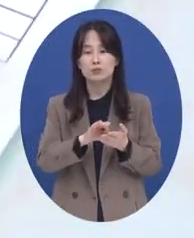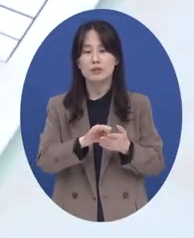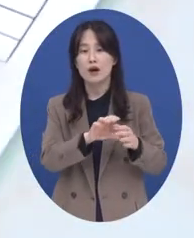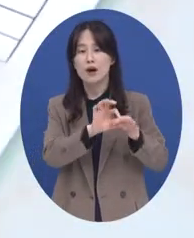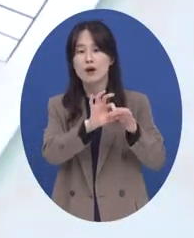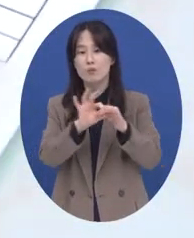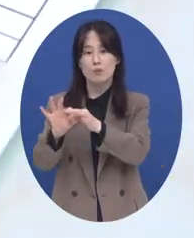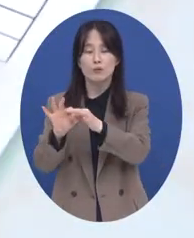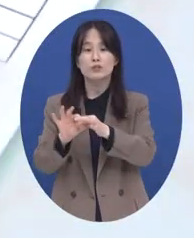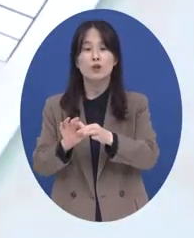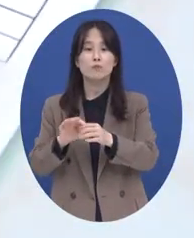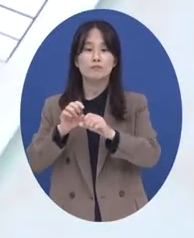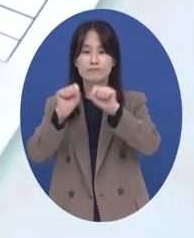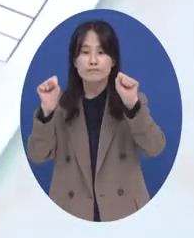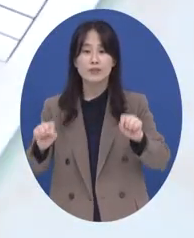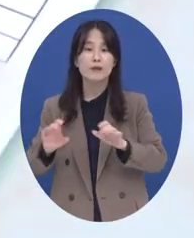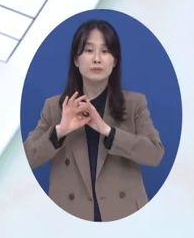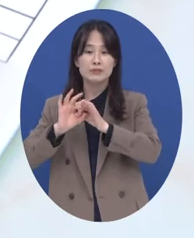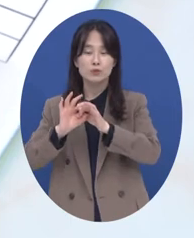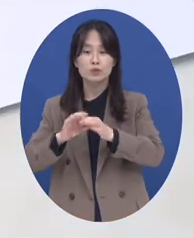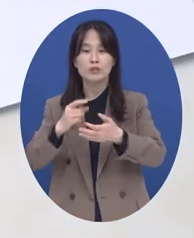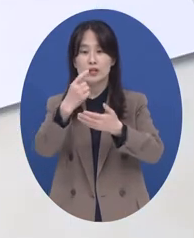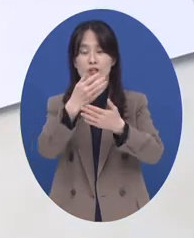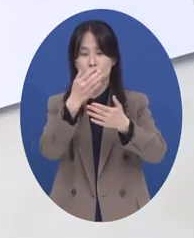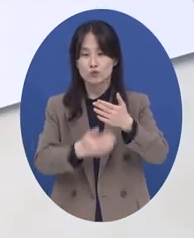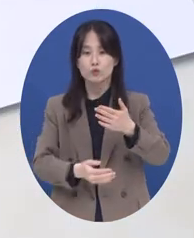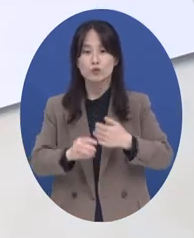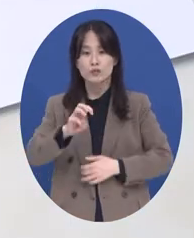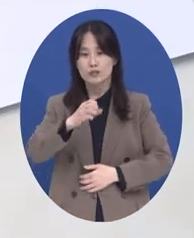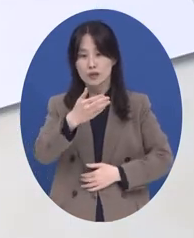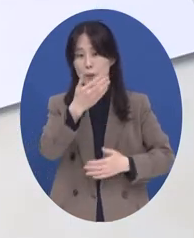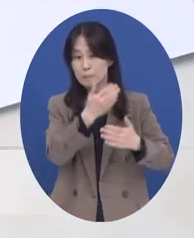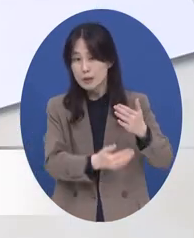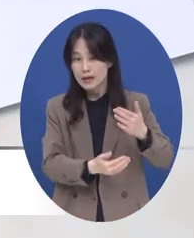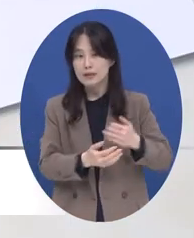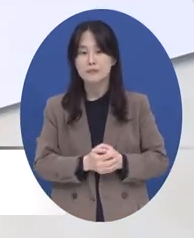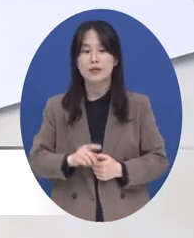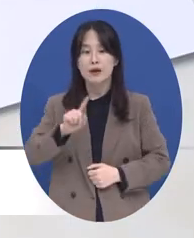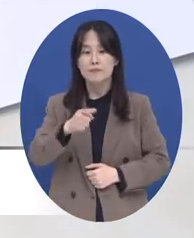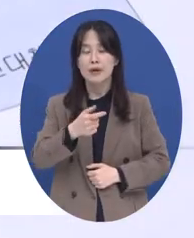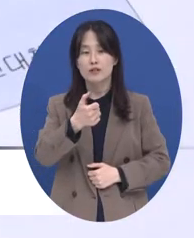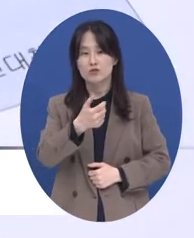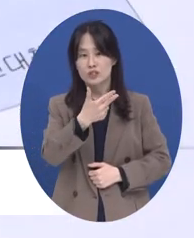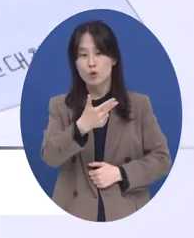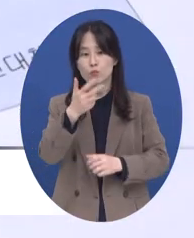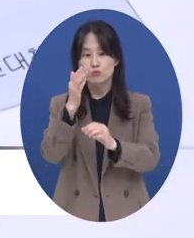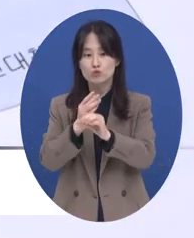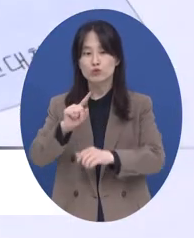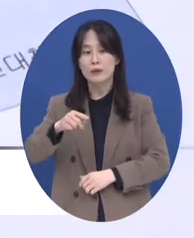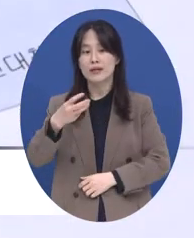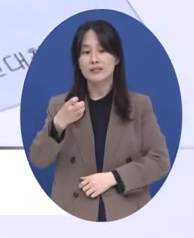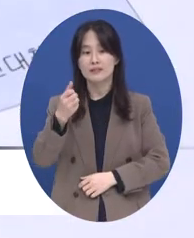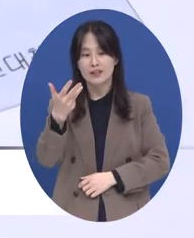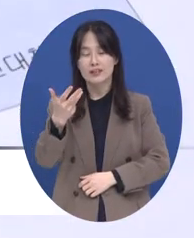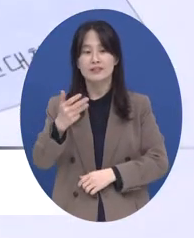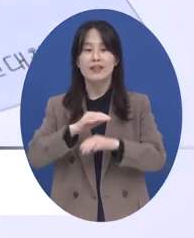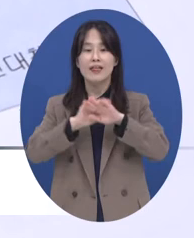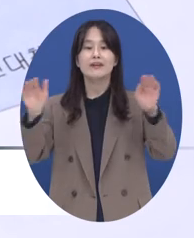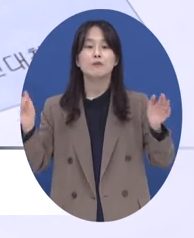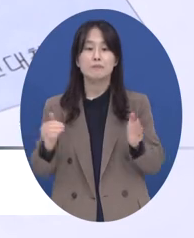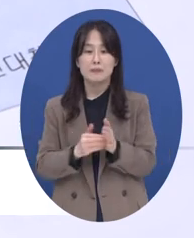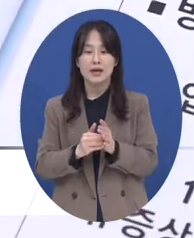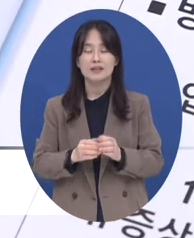지원 시스템을 통해 소비자가 신청을 수도한 39 걸을 되면 핵심 7건 중 백설희 8건 이중재 가려